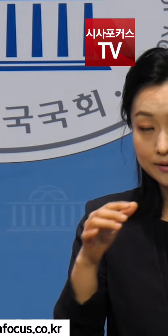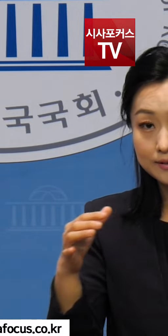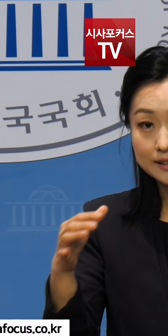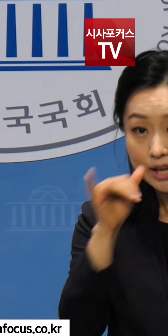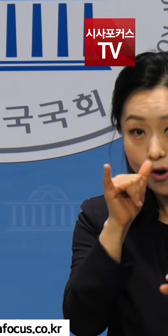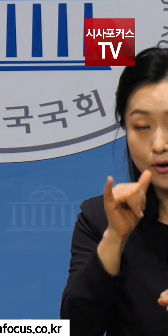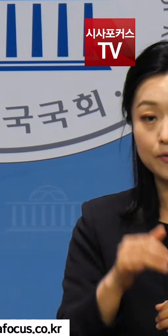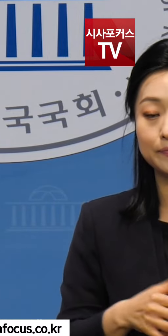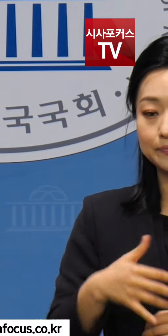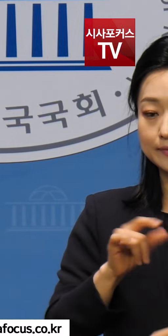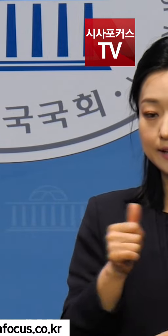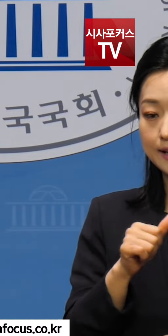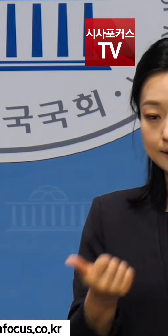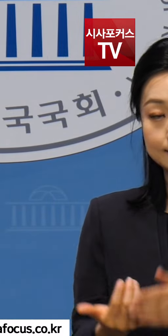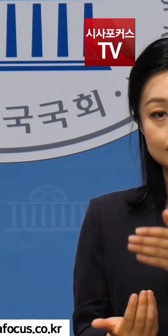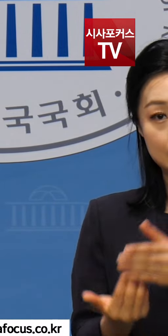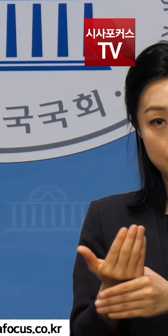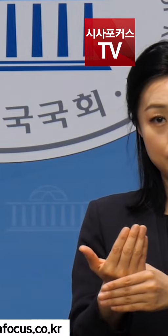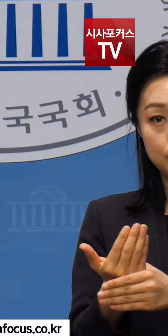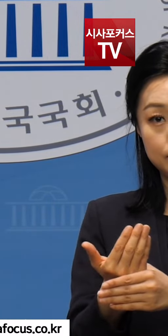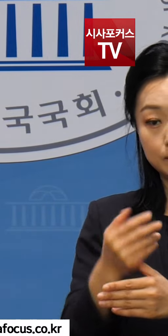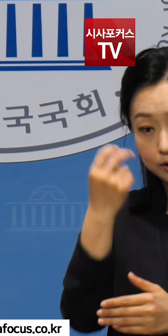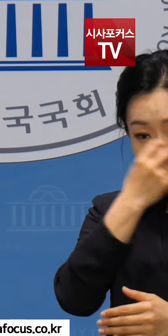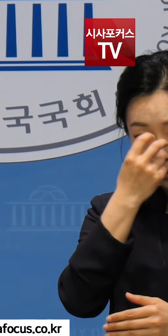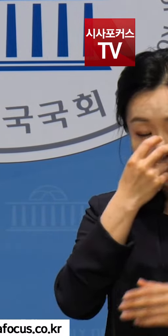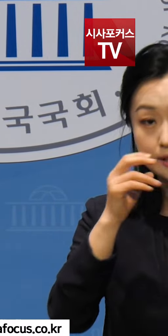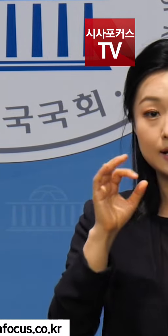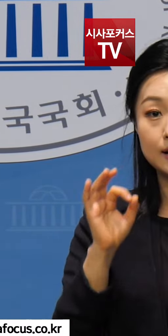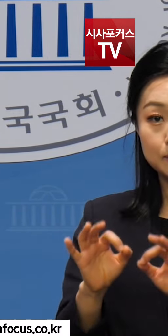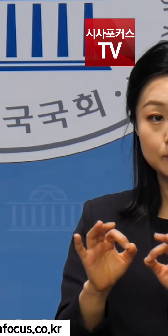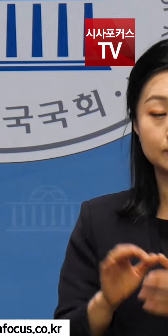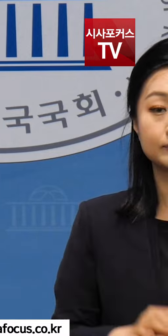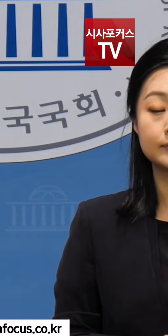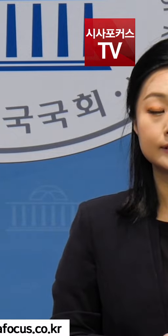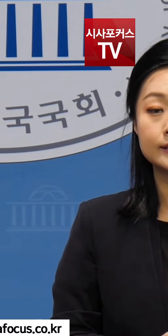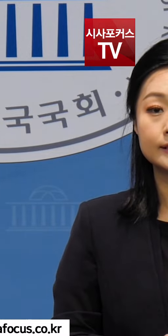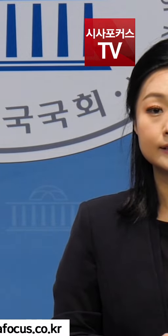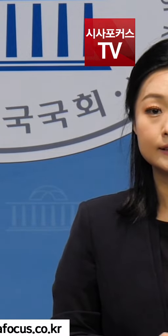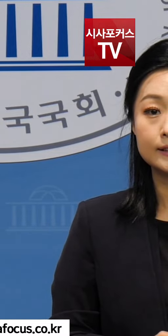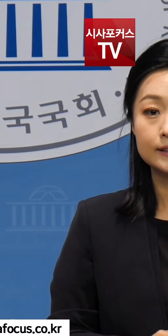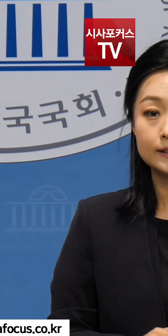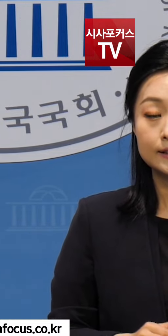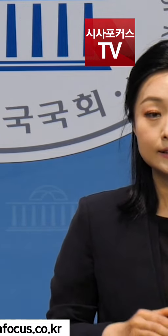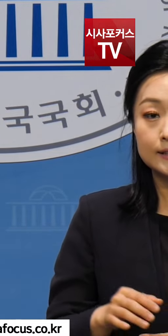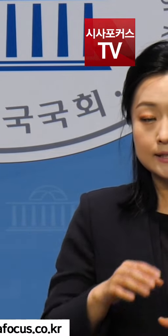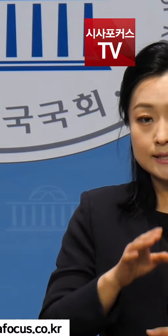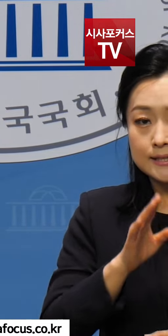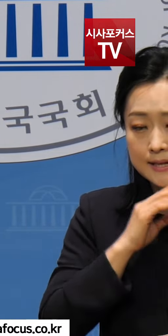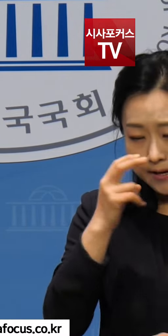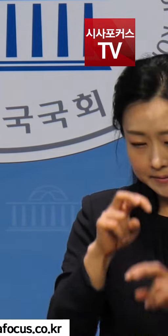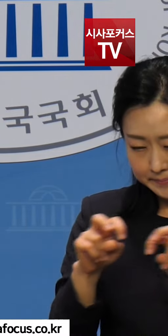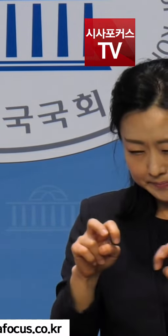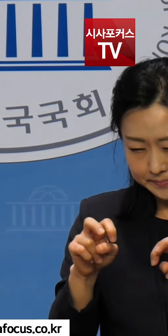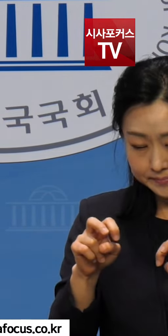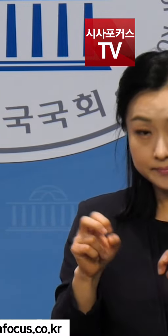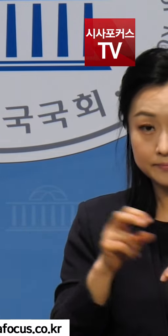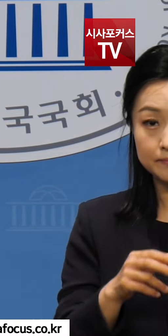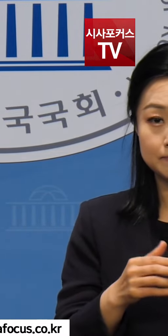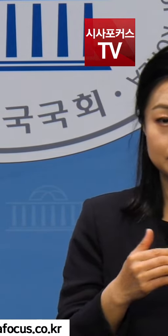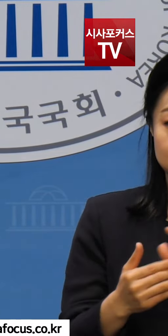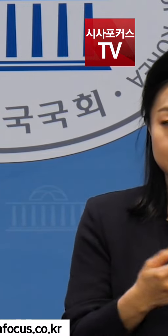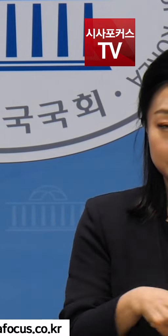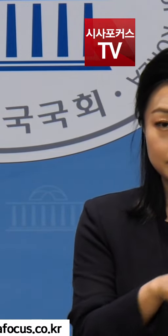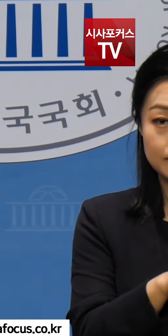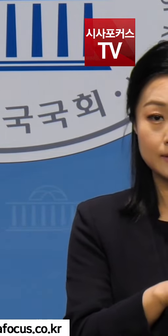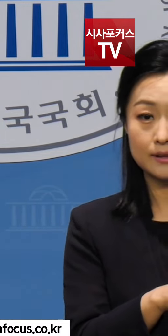최혜병 순직 사건을 놓고 진상규명을 요구하는 시민들과 이를 기어코 막으려는 권력의 싸움은 교착상태가